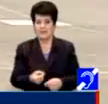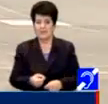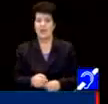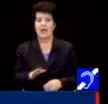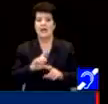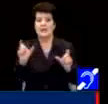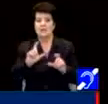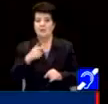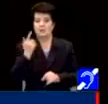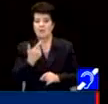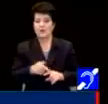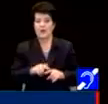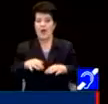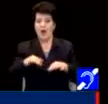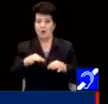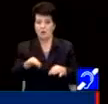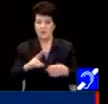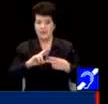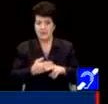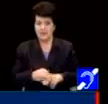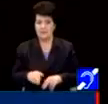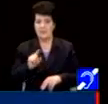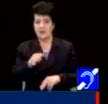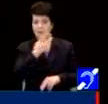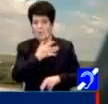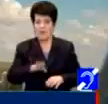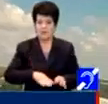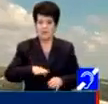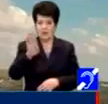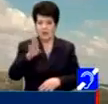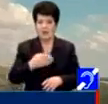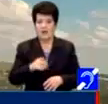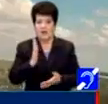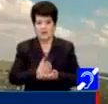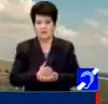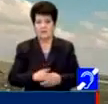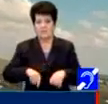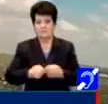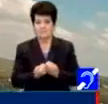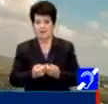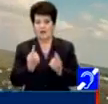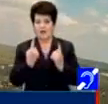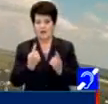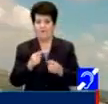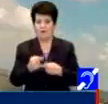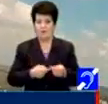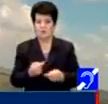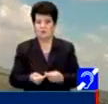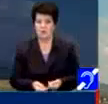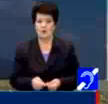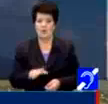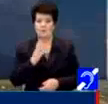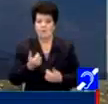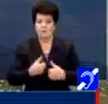Instituția menționează că prezența automobilelor tehnice pe pistă în momentul decolării aeronavei reprezintă o încălcare gravă a procedurilor. A fost